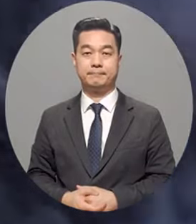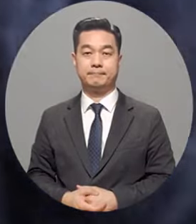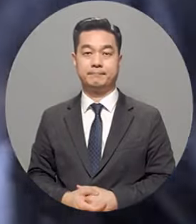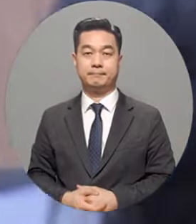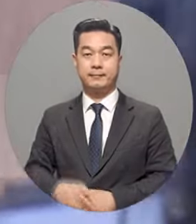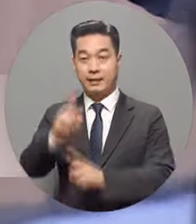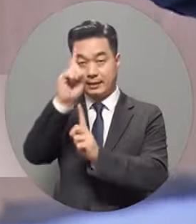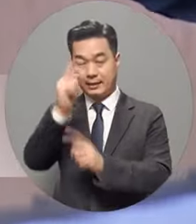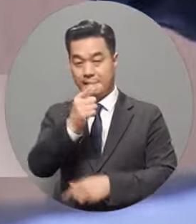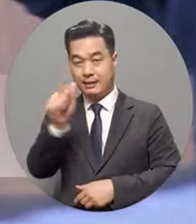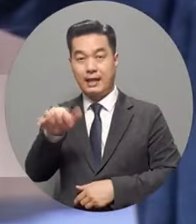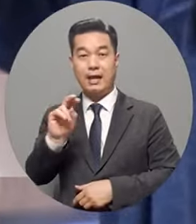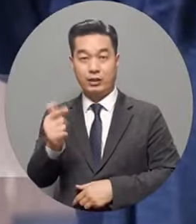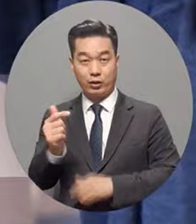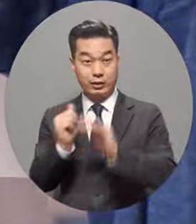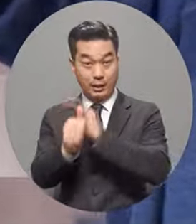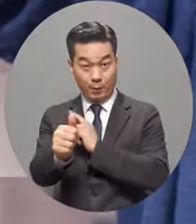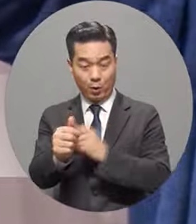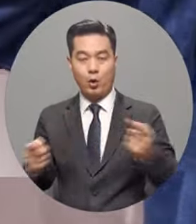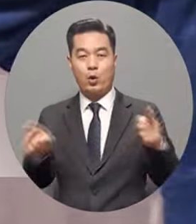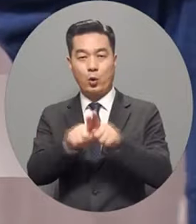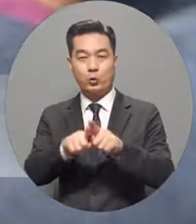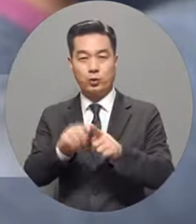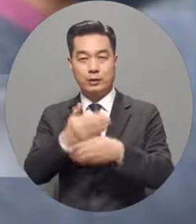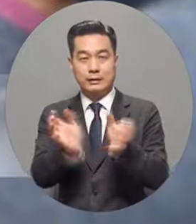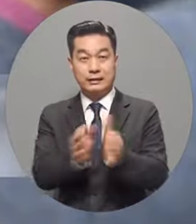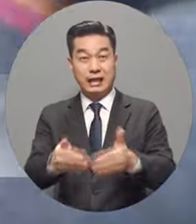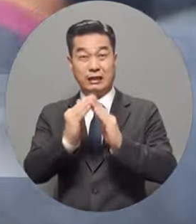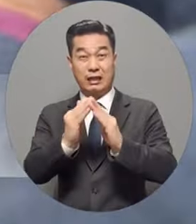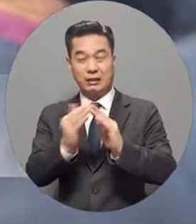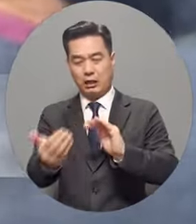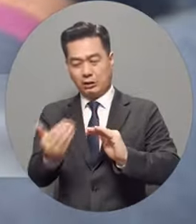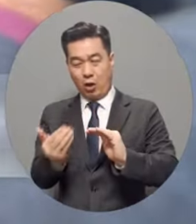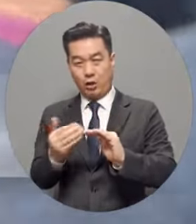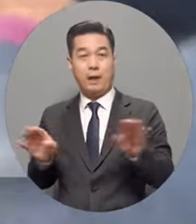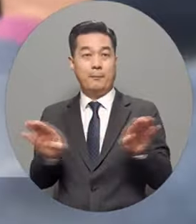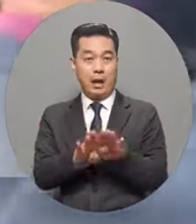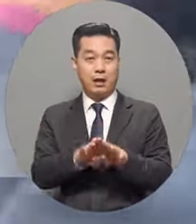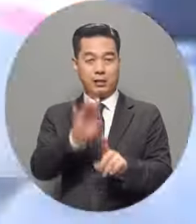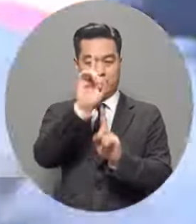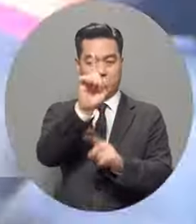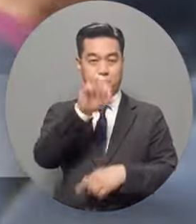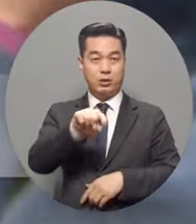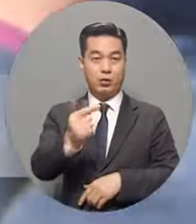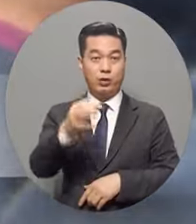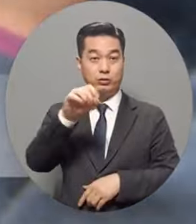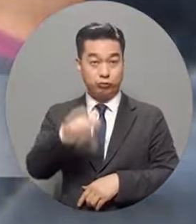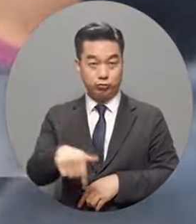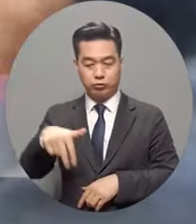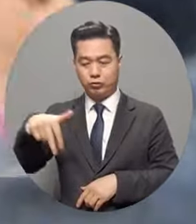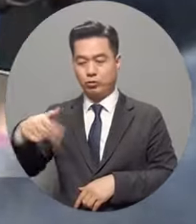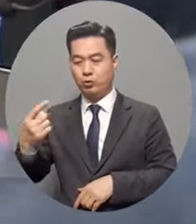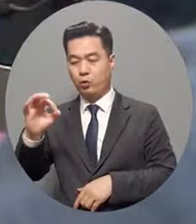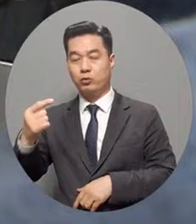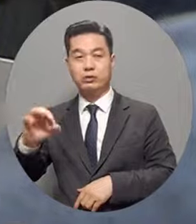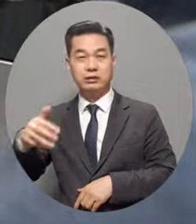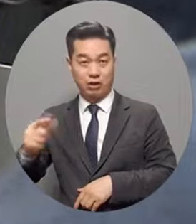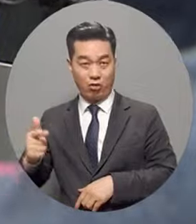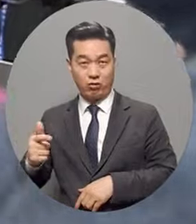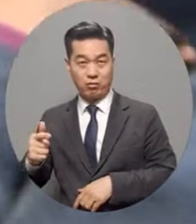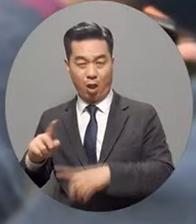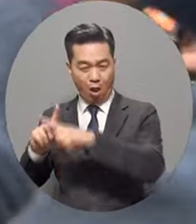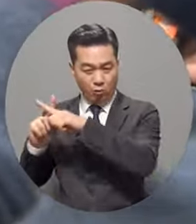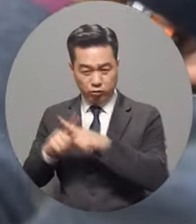이낙연 대표와의 공동창당대회 30분 전 불참을 선언한 이원욱, 조응천 의원은 묻지마 흡수 통합을 거듭